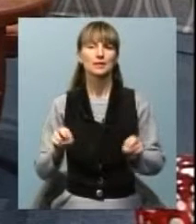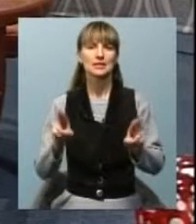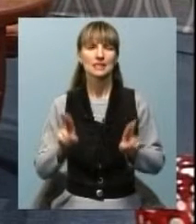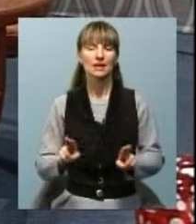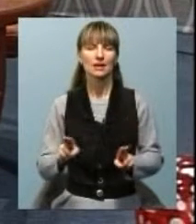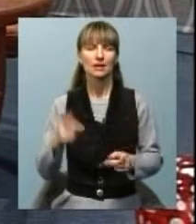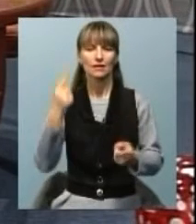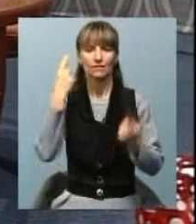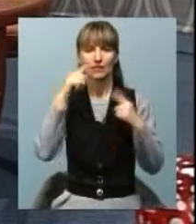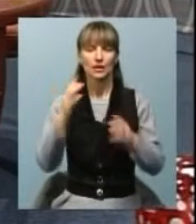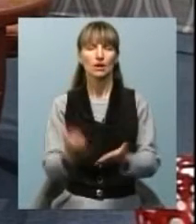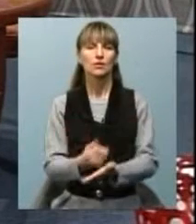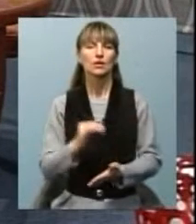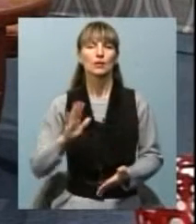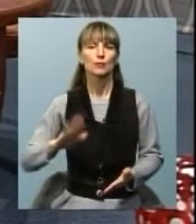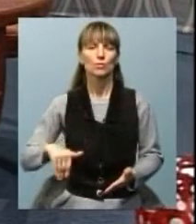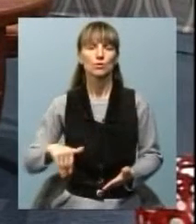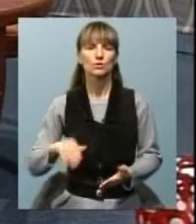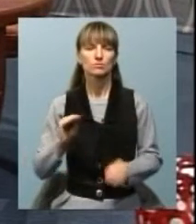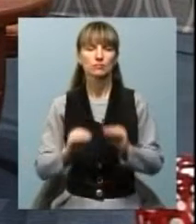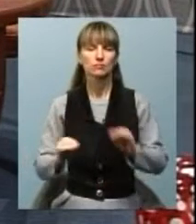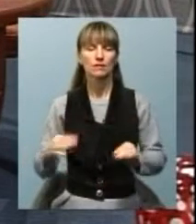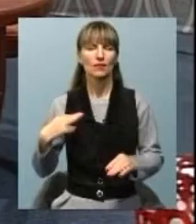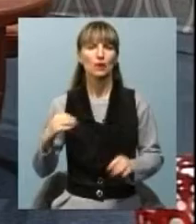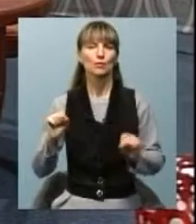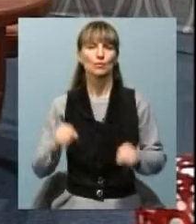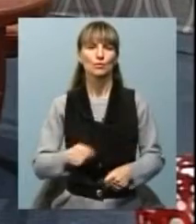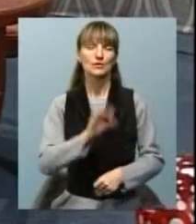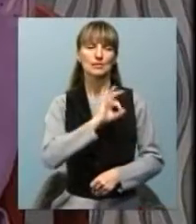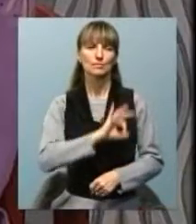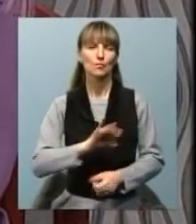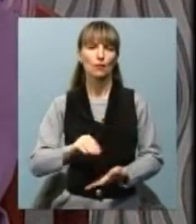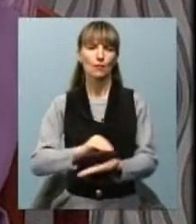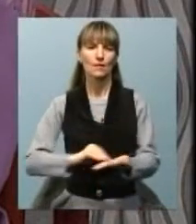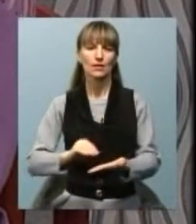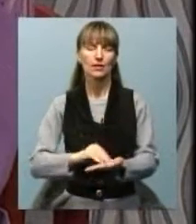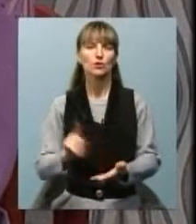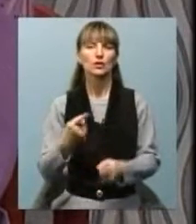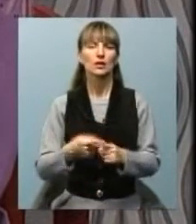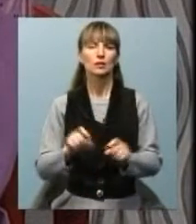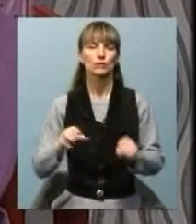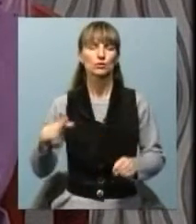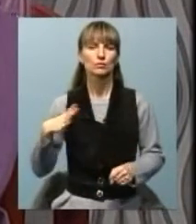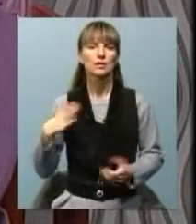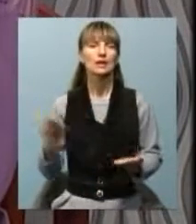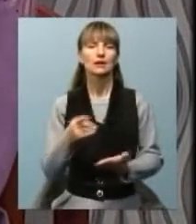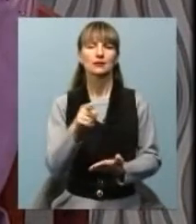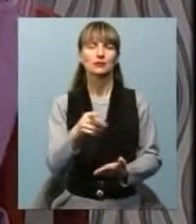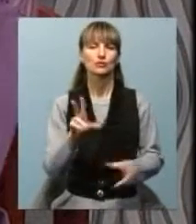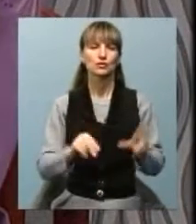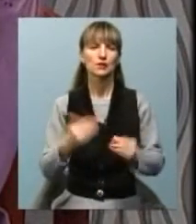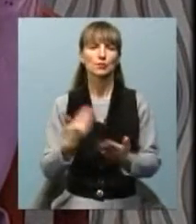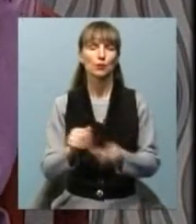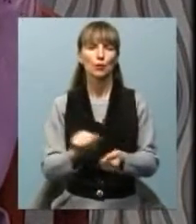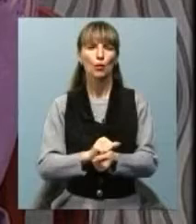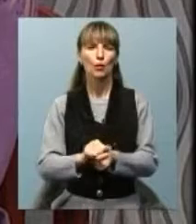спеціальних винаходів. І потім це ж саме якісь певні речі можна використовувати в подальшому житті. Що це може бути, от як ти вважаєш? Наприклад,